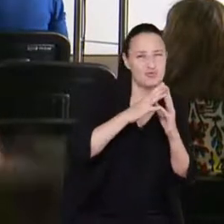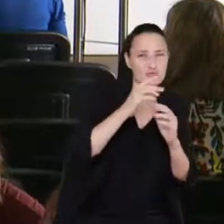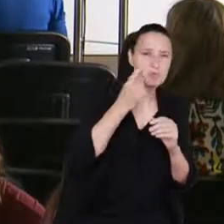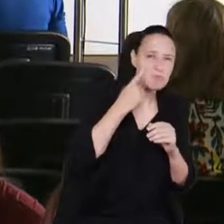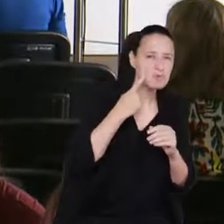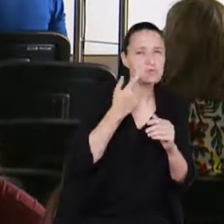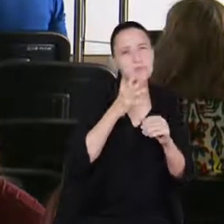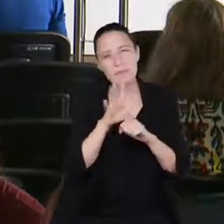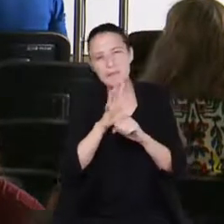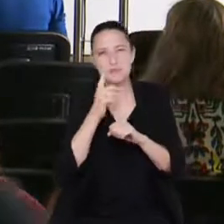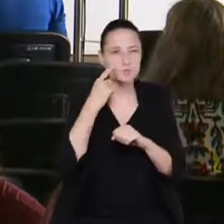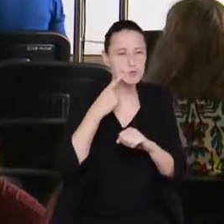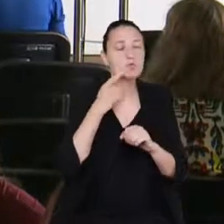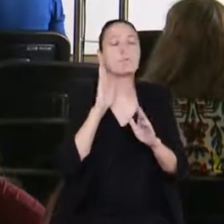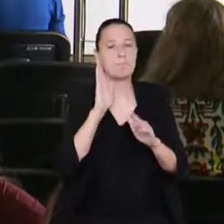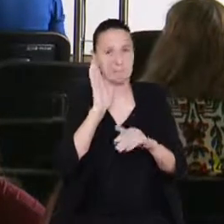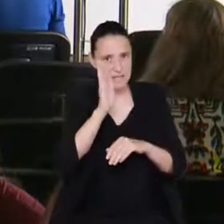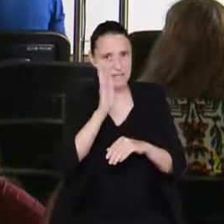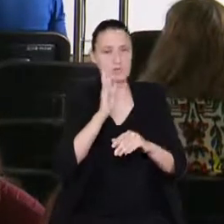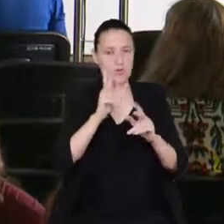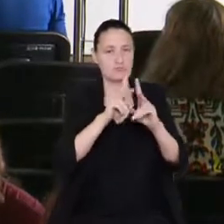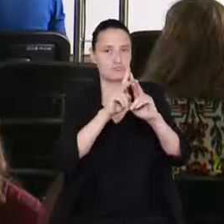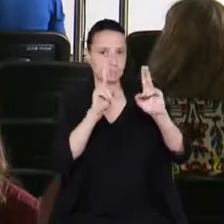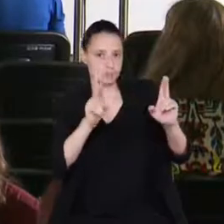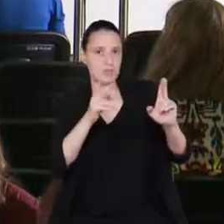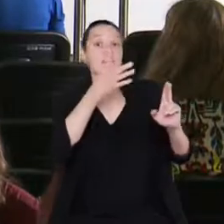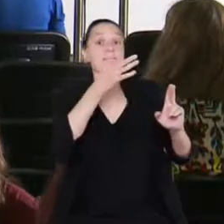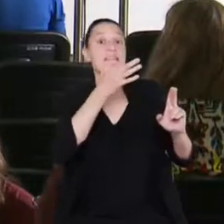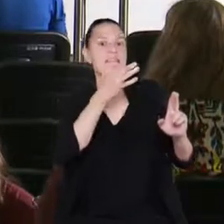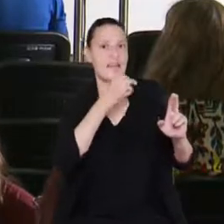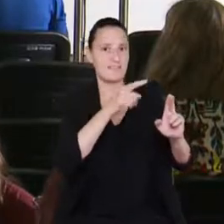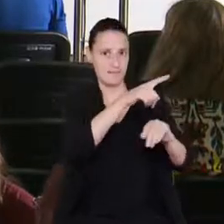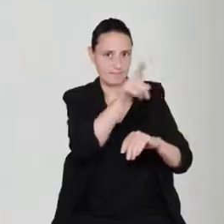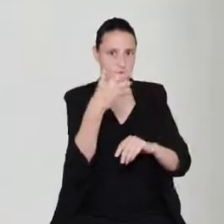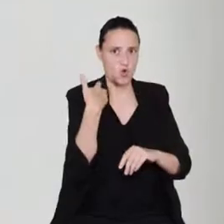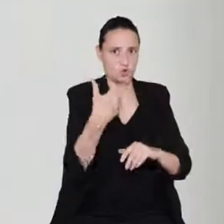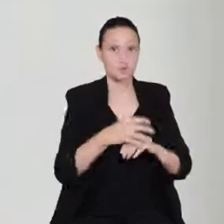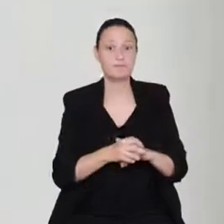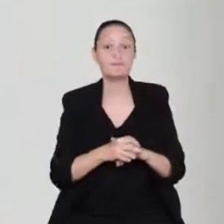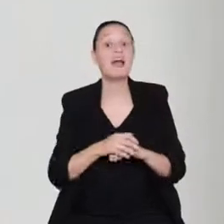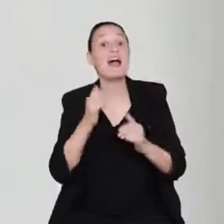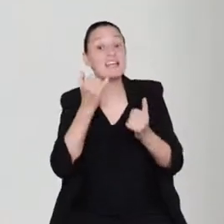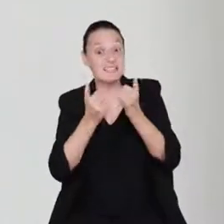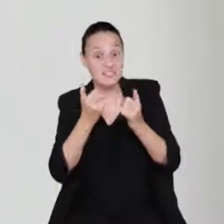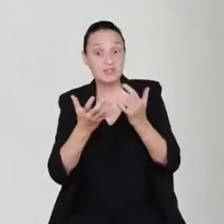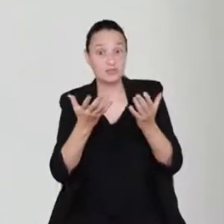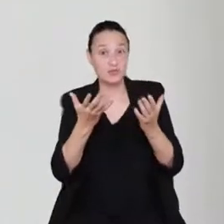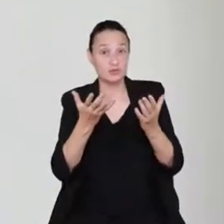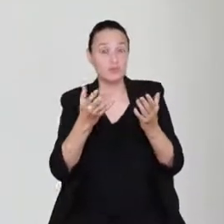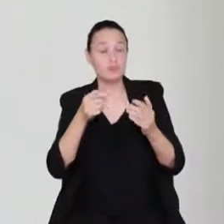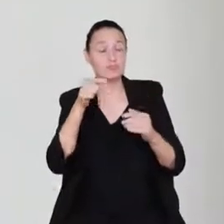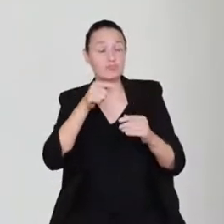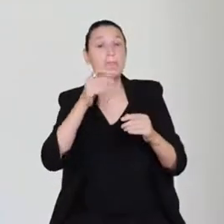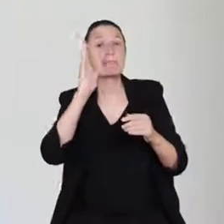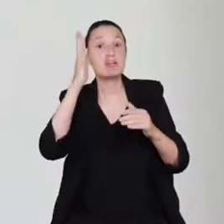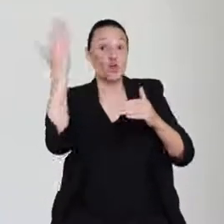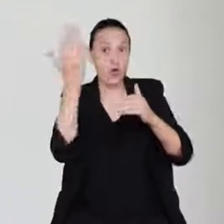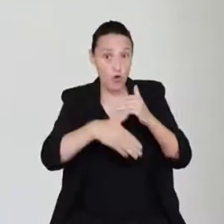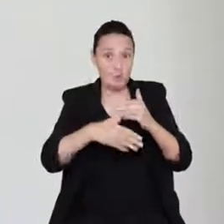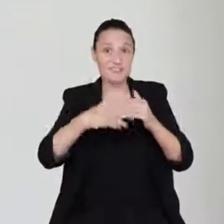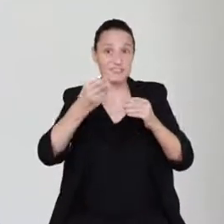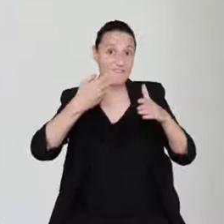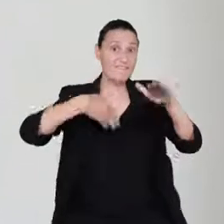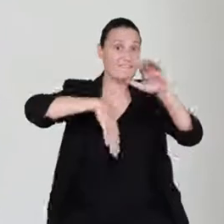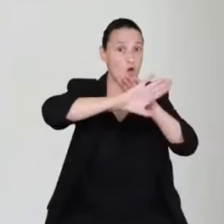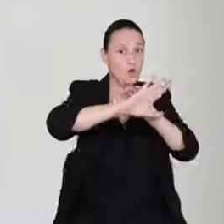przeznaczonych na zadawanie pytań. Jeśli chodzi o wychodzenie z sali, to bardzo proszę o to, żeby ostatnie rzędy wychodziły